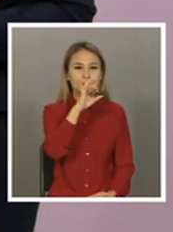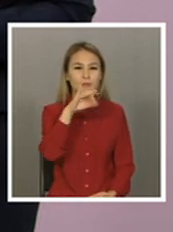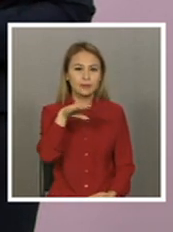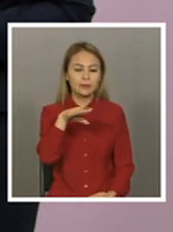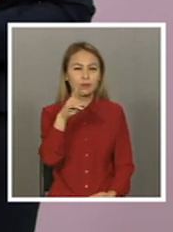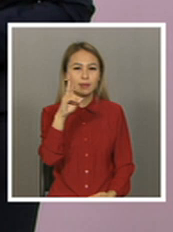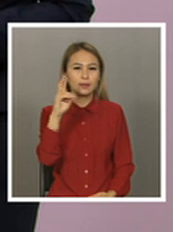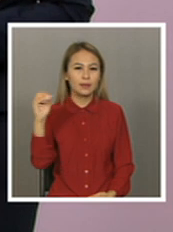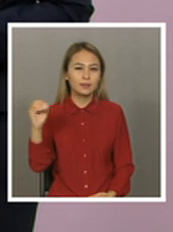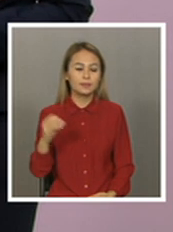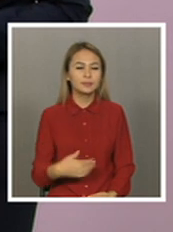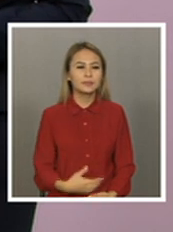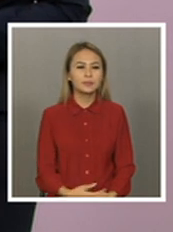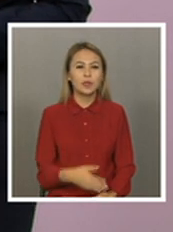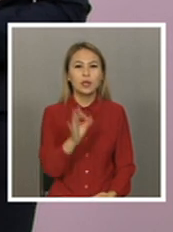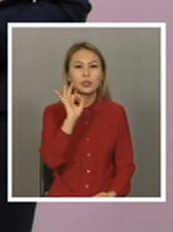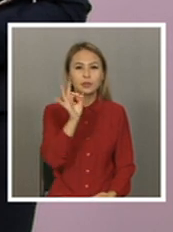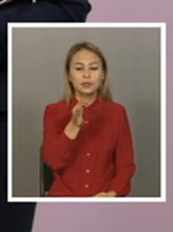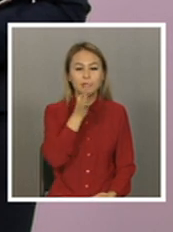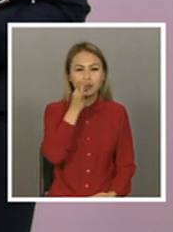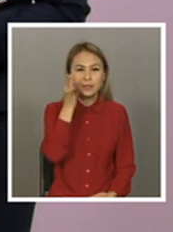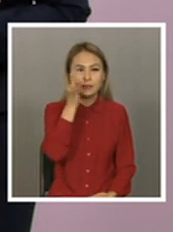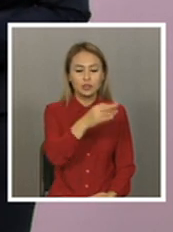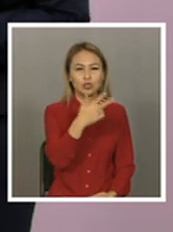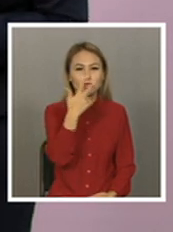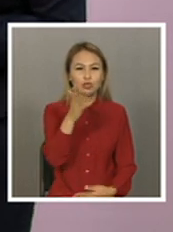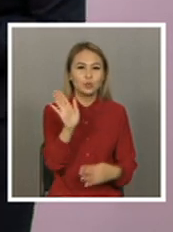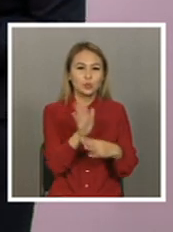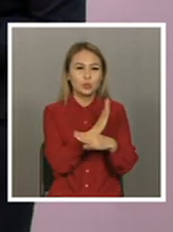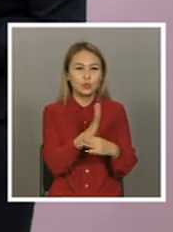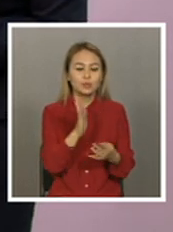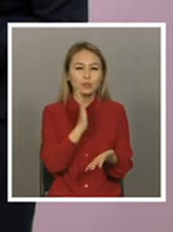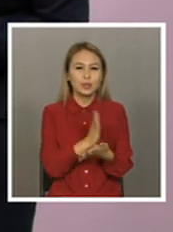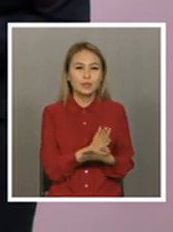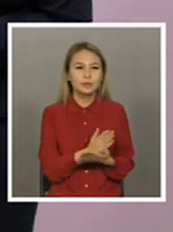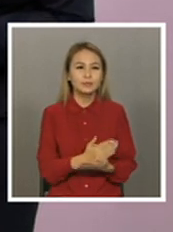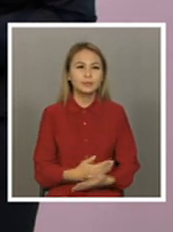Кесіртке. Дұрыс айтасыңдар. Үш буын бар.